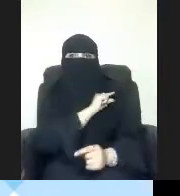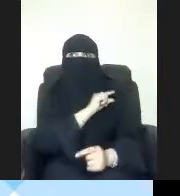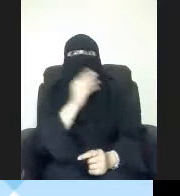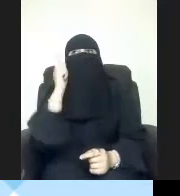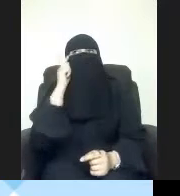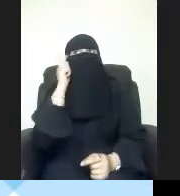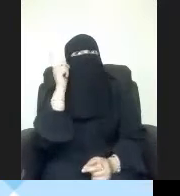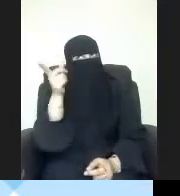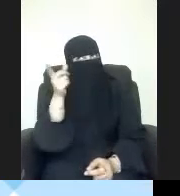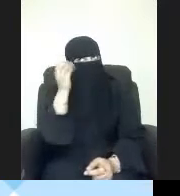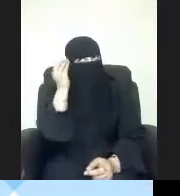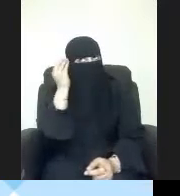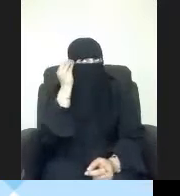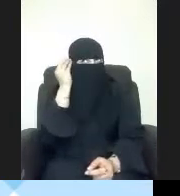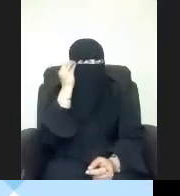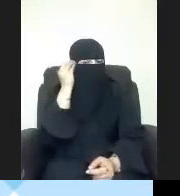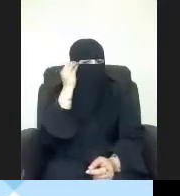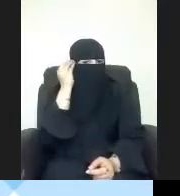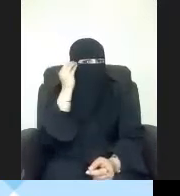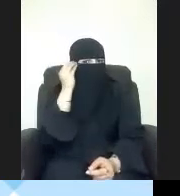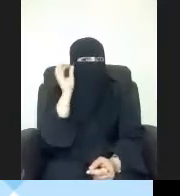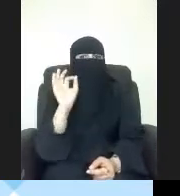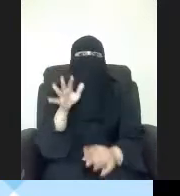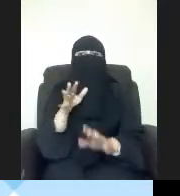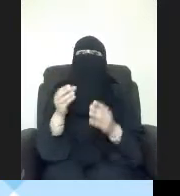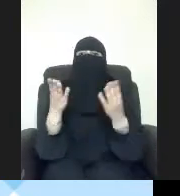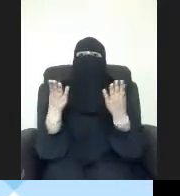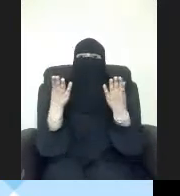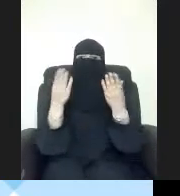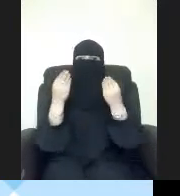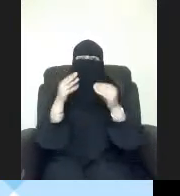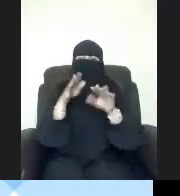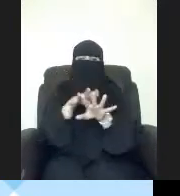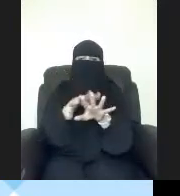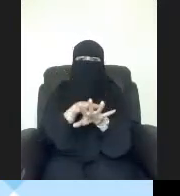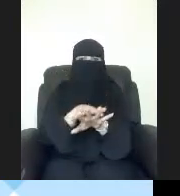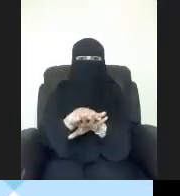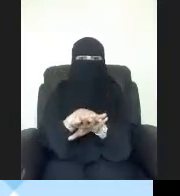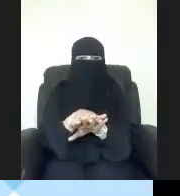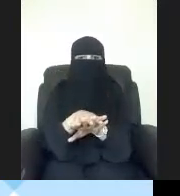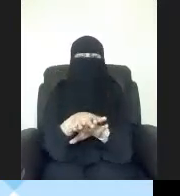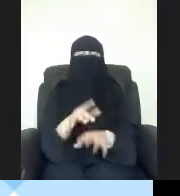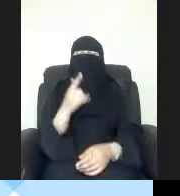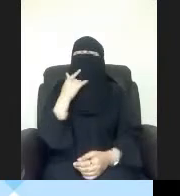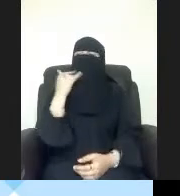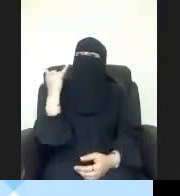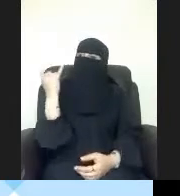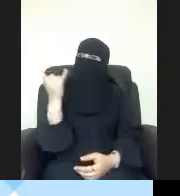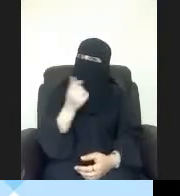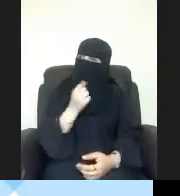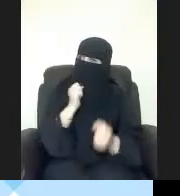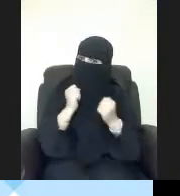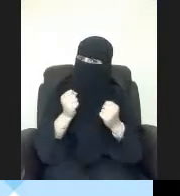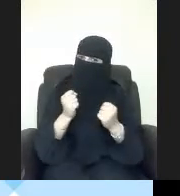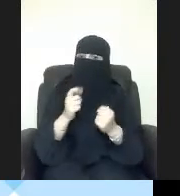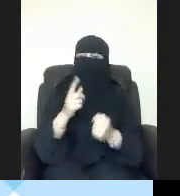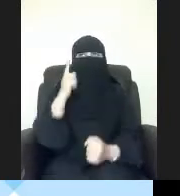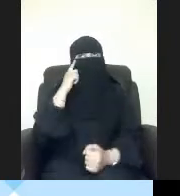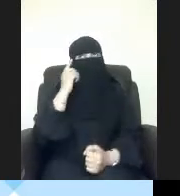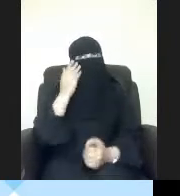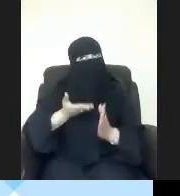المدمج وتطبيق النماذج اللي أوردها بروف بدر تسهم بشكل كبير في تعزيز عملية